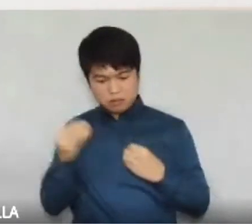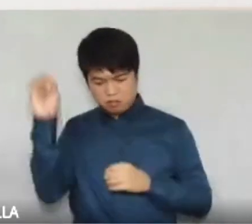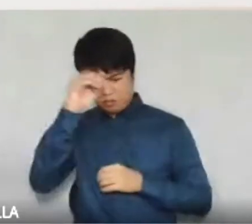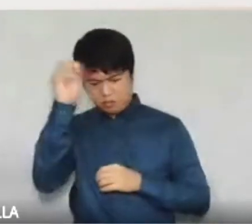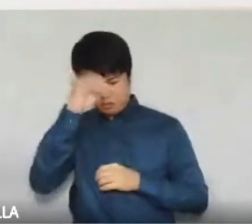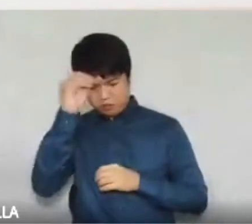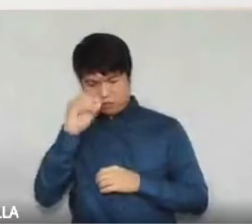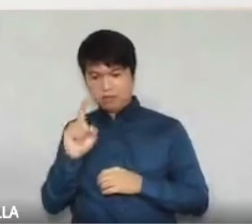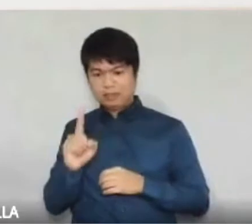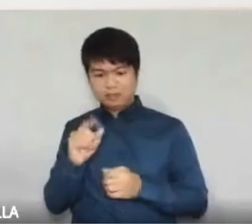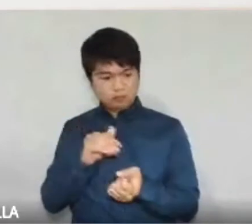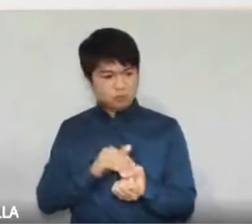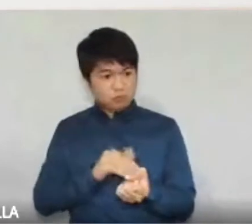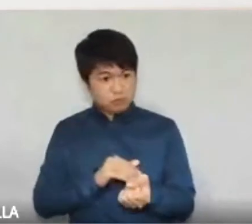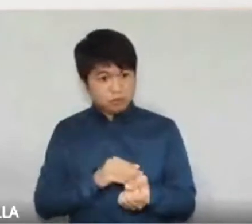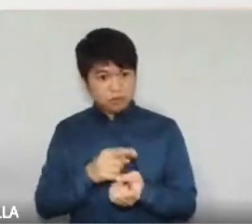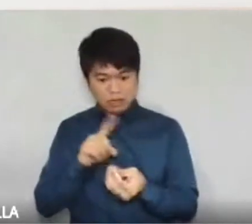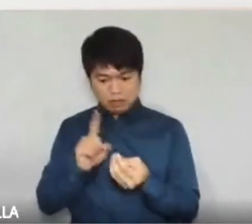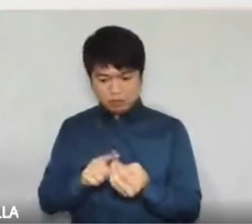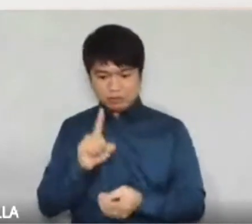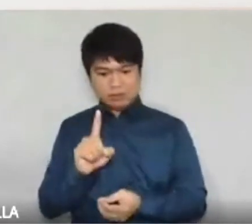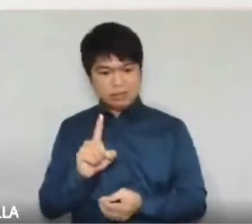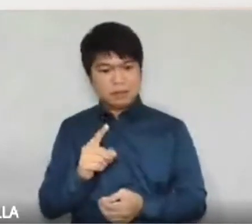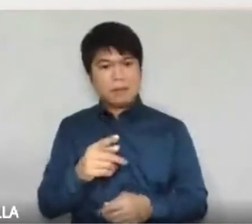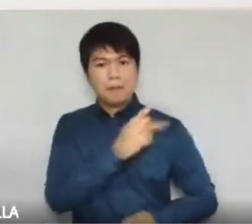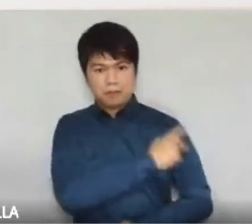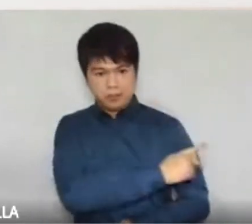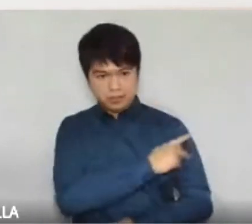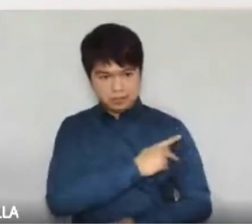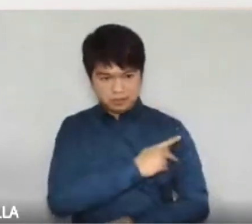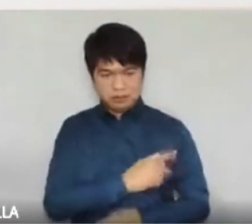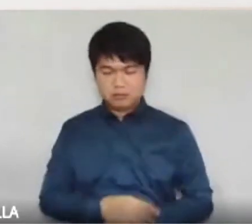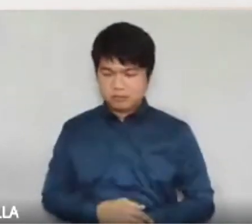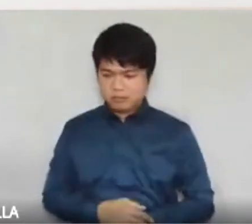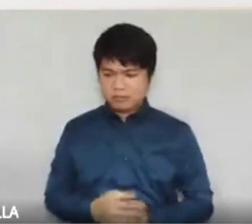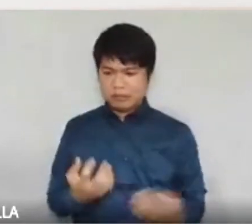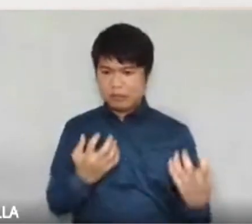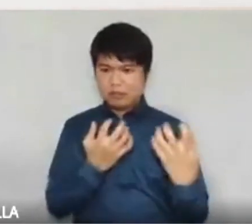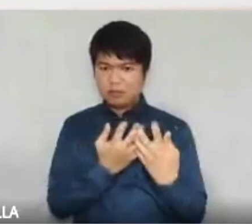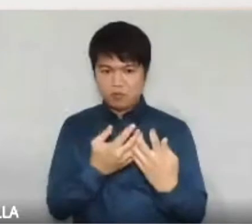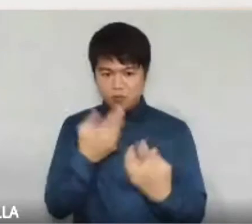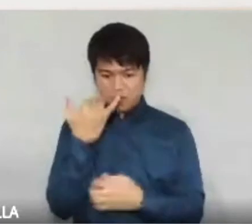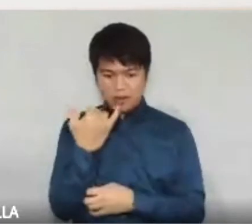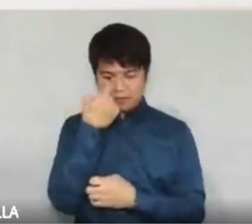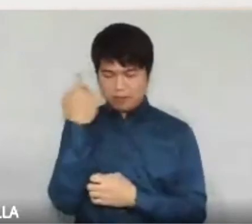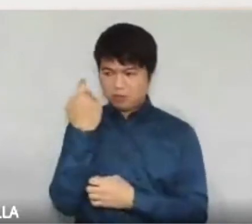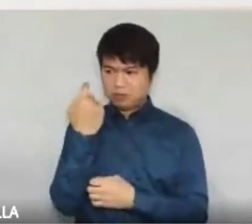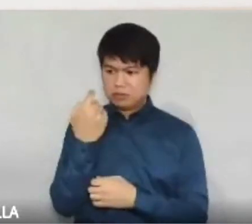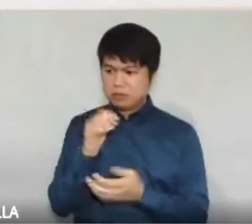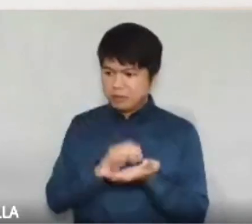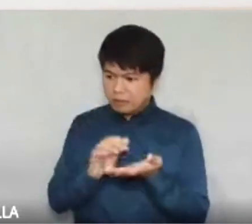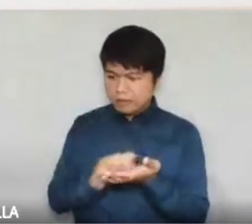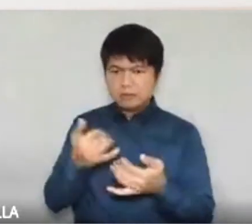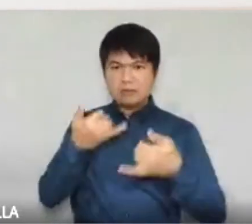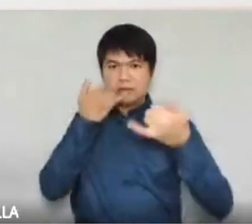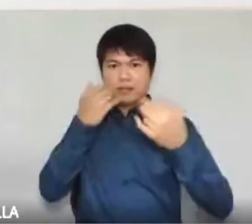ang isang doktor ukol sa isang kaso. Magiging appropriate dahil ang practice ng telehealth ay binabagay